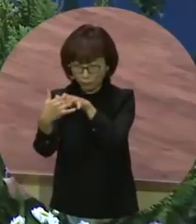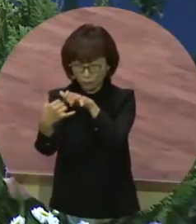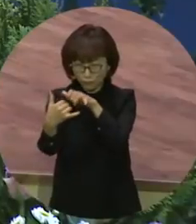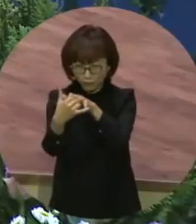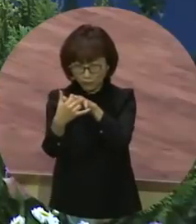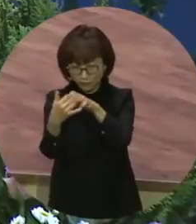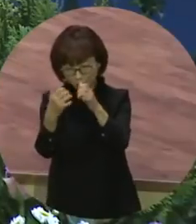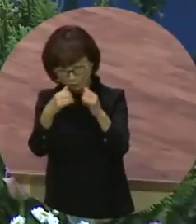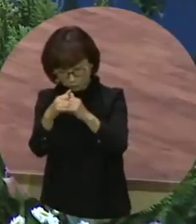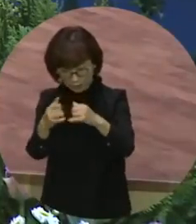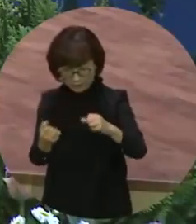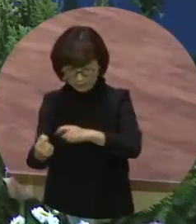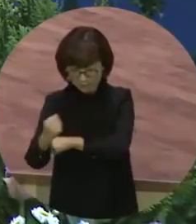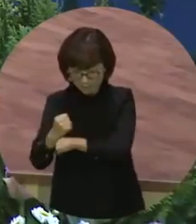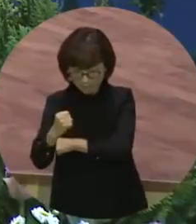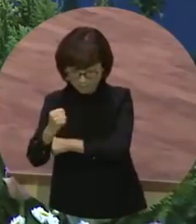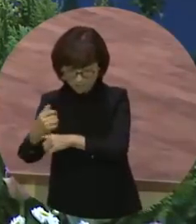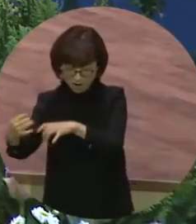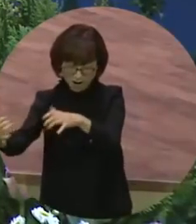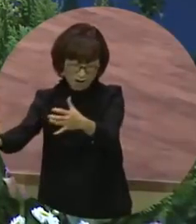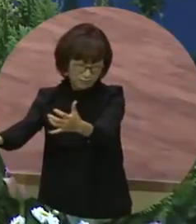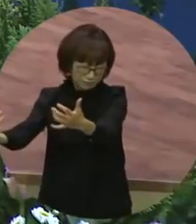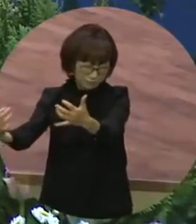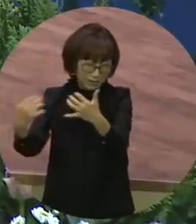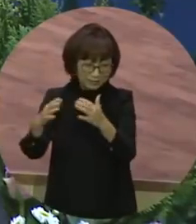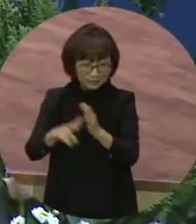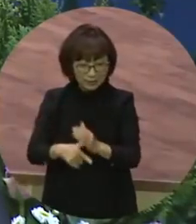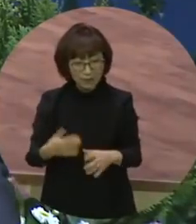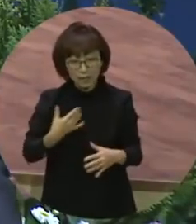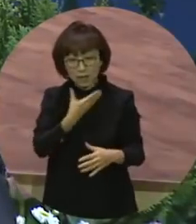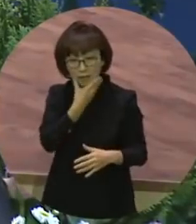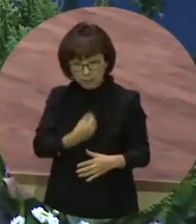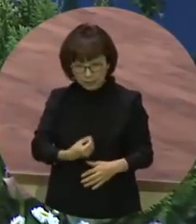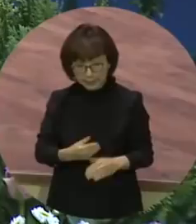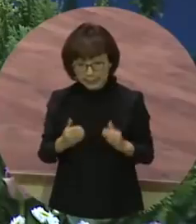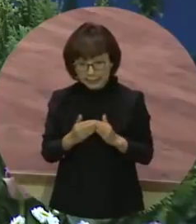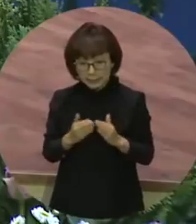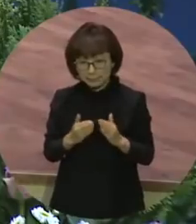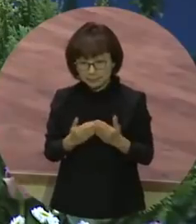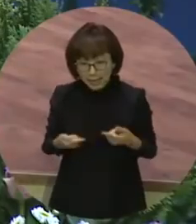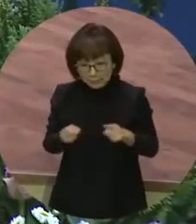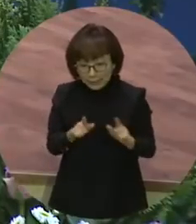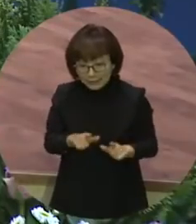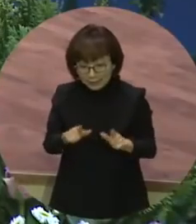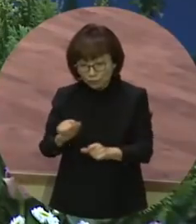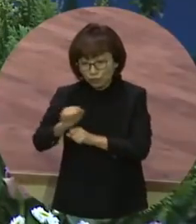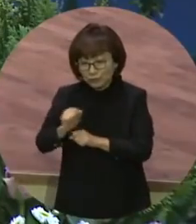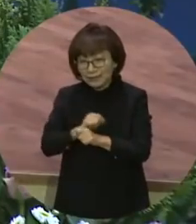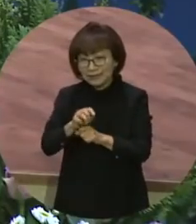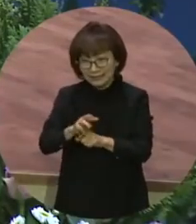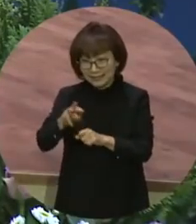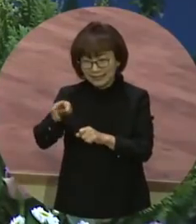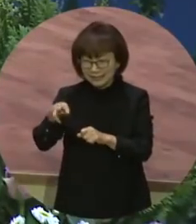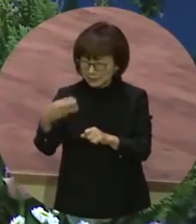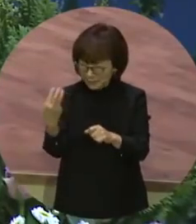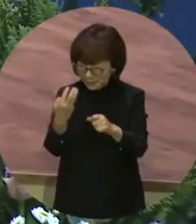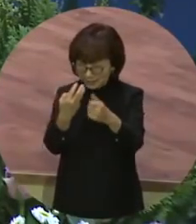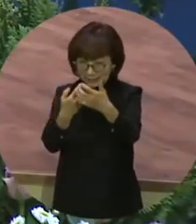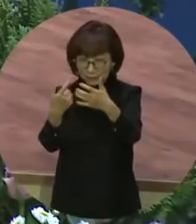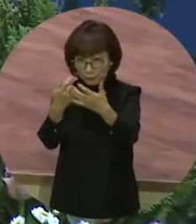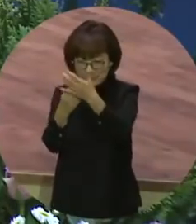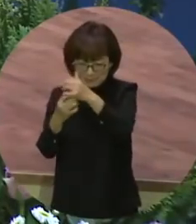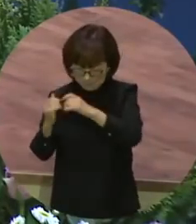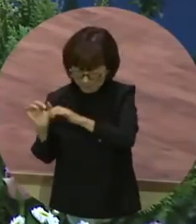아브라함이 단 318명의 가병을 끌고 가가지고 물리쳤단 말이에요. 기습 공격해가지고.